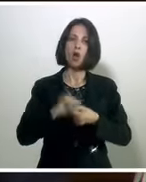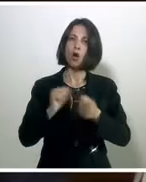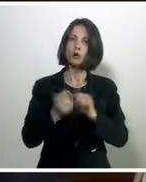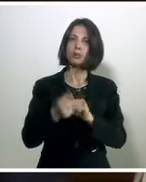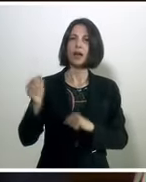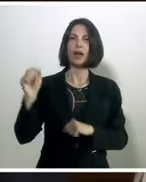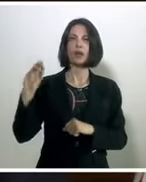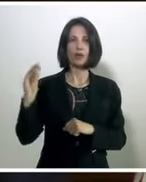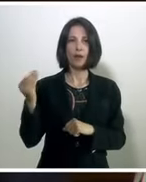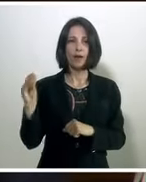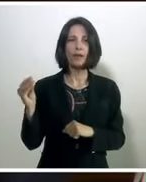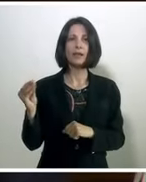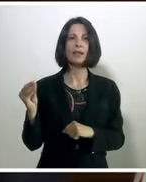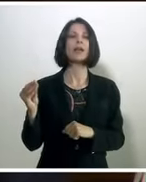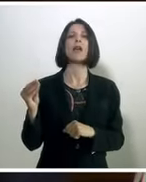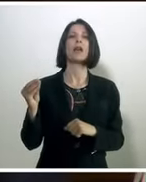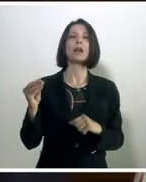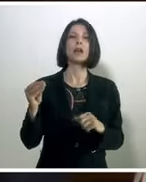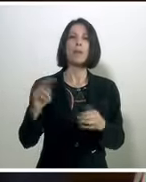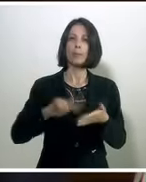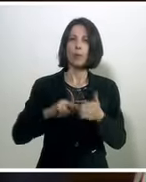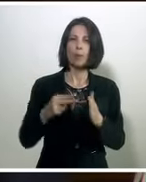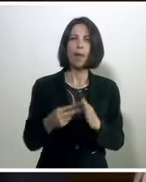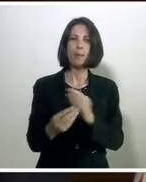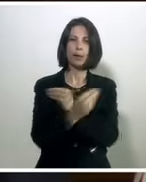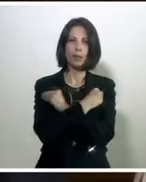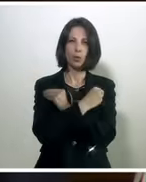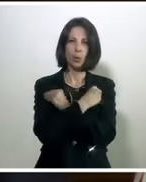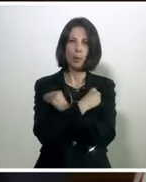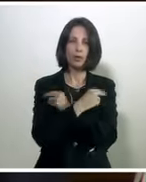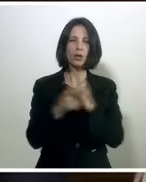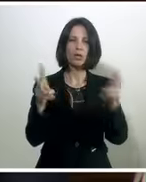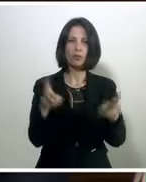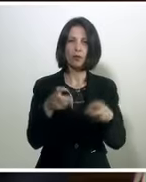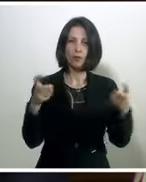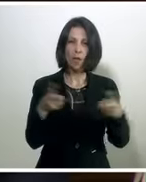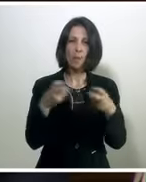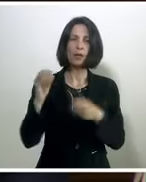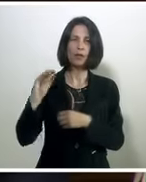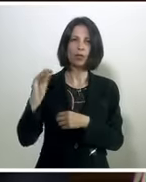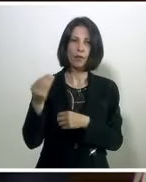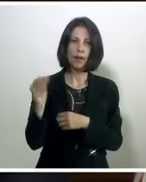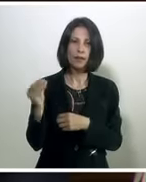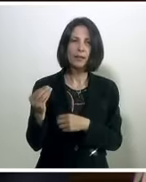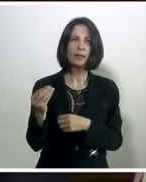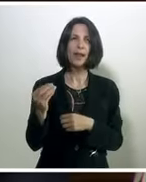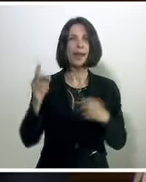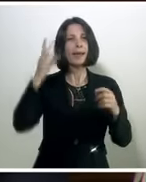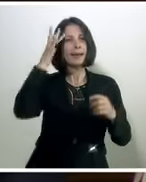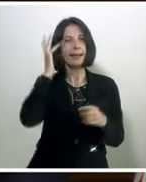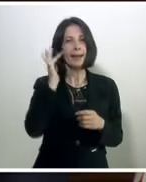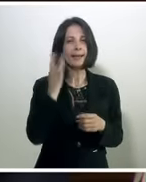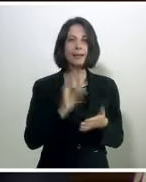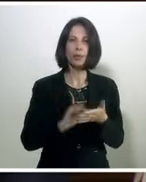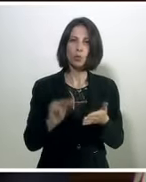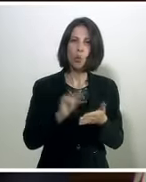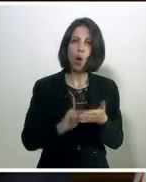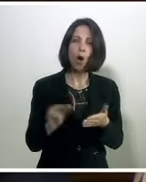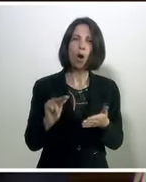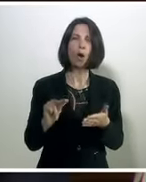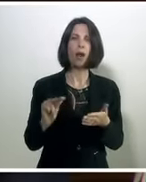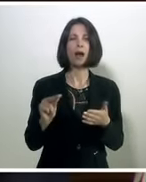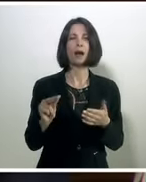della disoccupazione lo sfruttamento dei giovani lavoratori la crisi della scuola la libertà dei giovani il ricatto della fame e le offese la